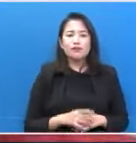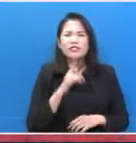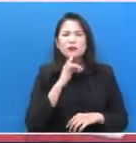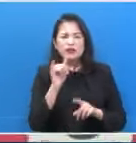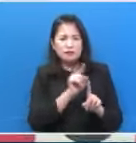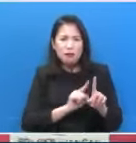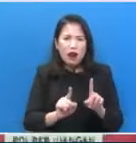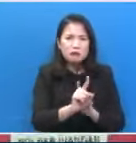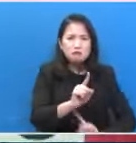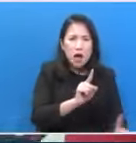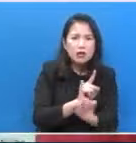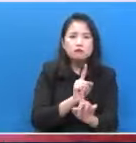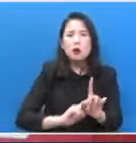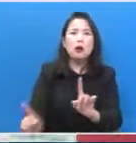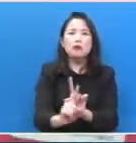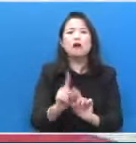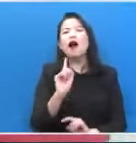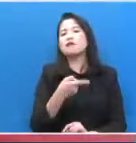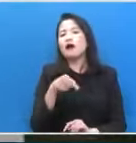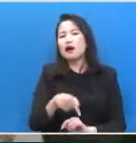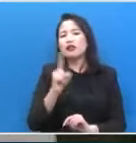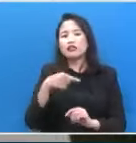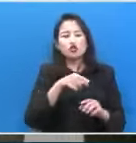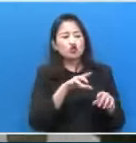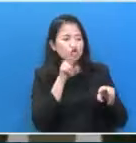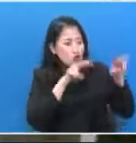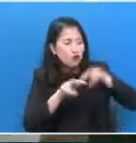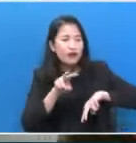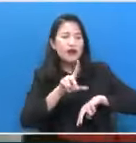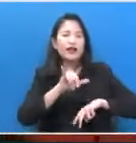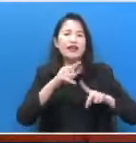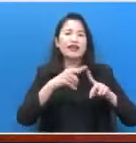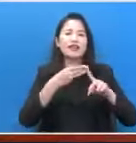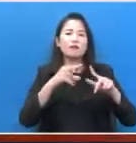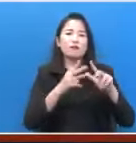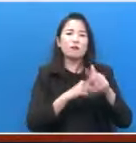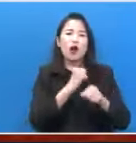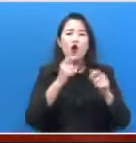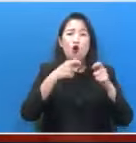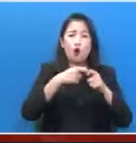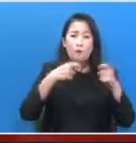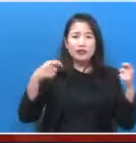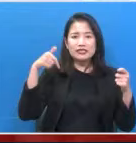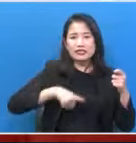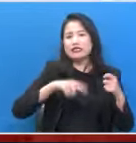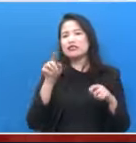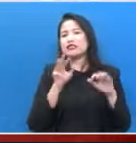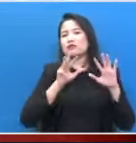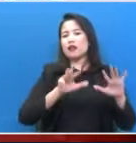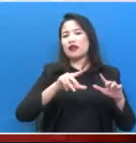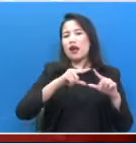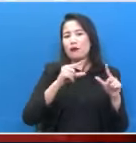Salib-menyalib elektabilitas bakal capres terlihat dalam survei Litbang Kompas yang digelar pada 29 April hingga 10 Mei 2023.